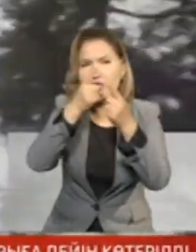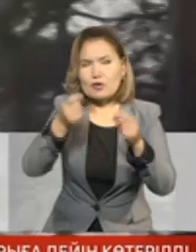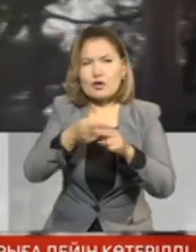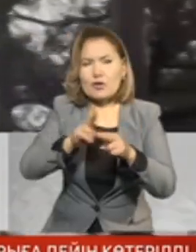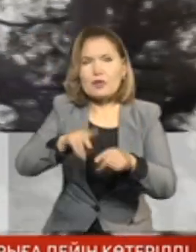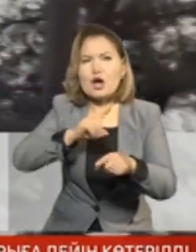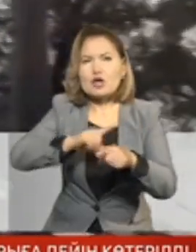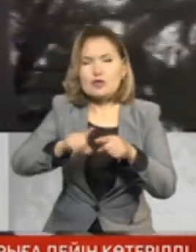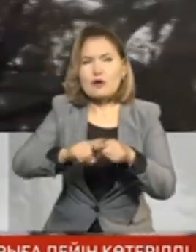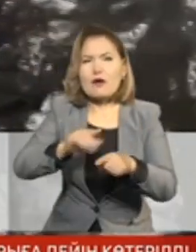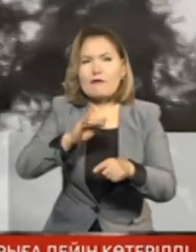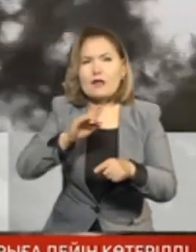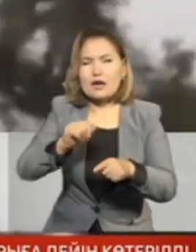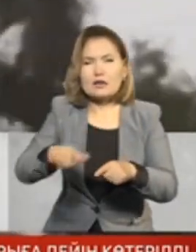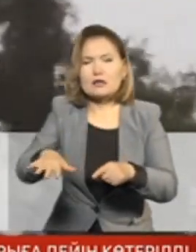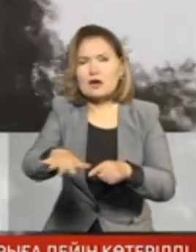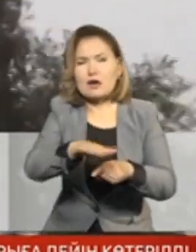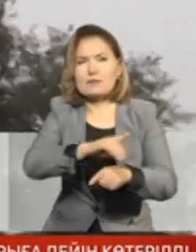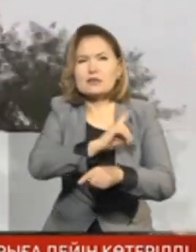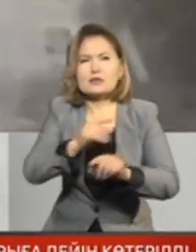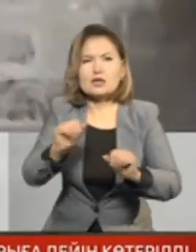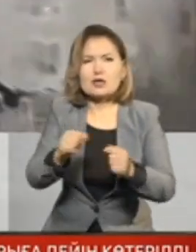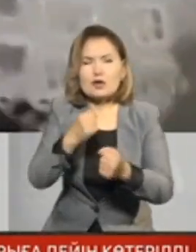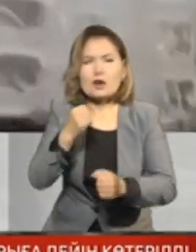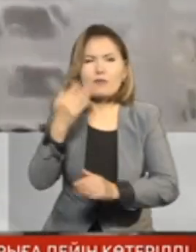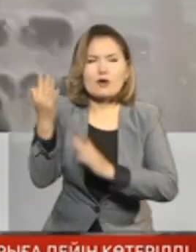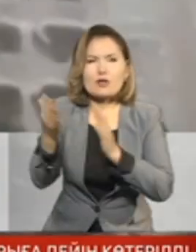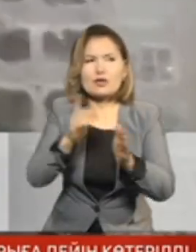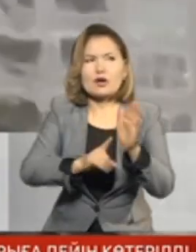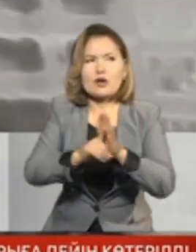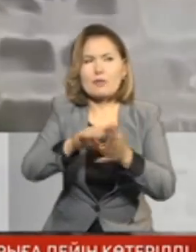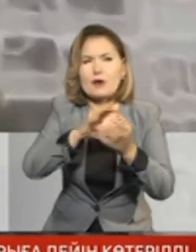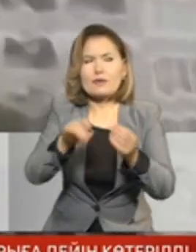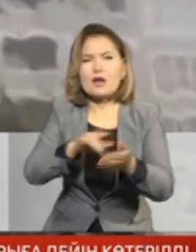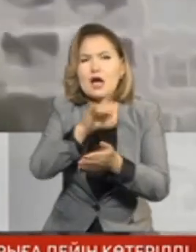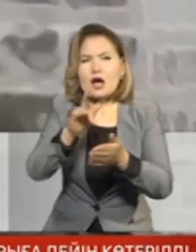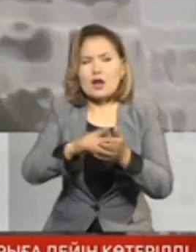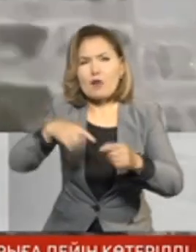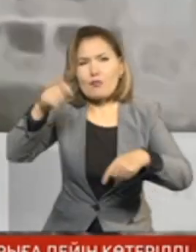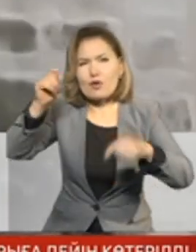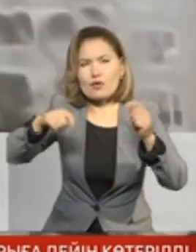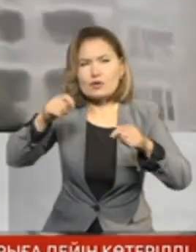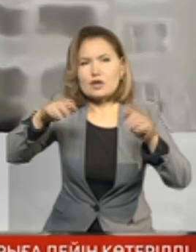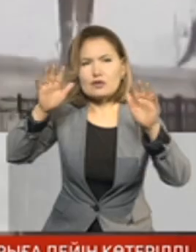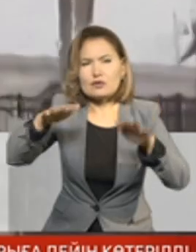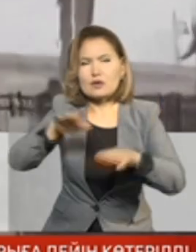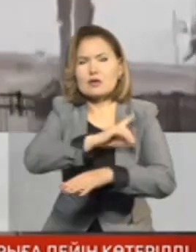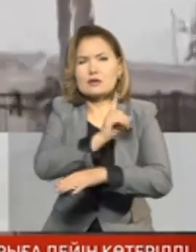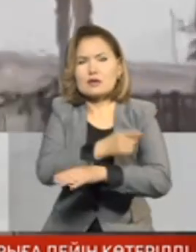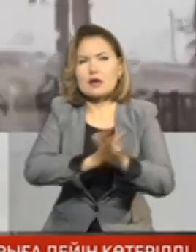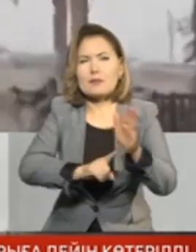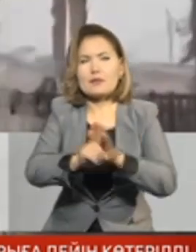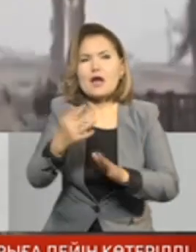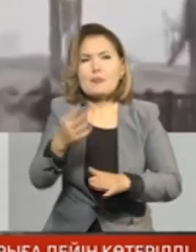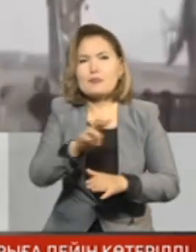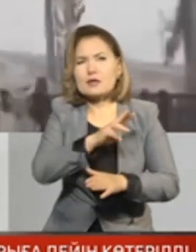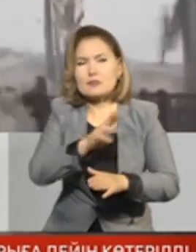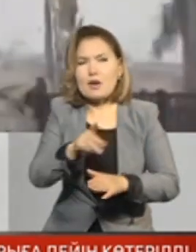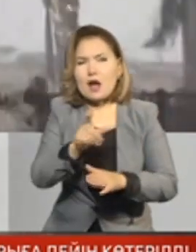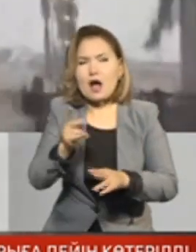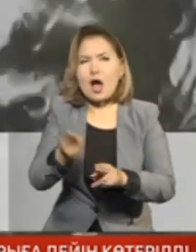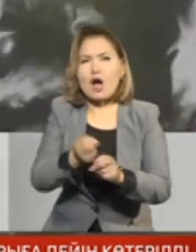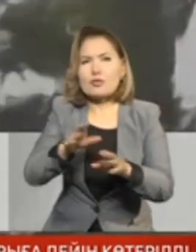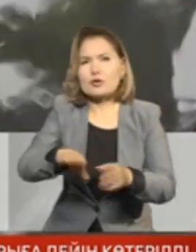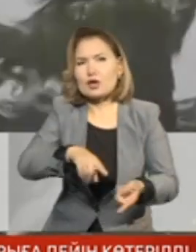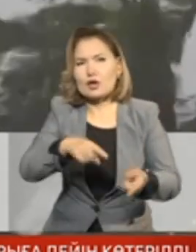күнде Флорида жағалауына жойқын жылдамдықпен жетті. Шығанақтағы бірнеше қалада төтенше жағдай жарияланды. 5 миллион адам қауіпсіз жерге